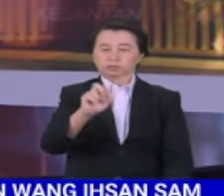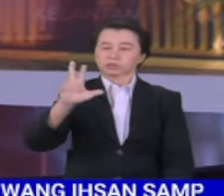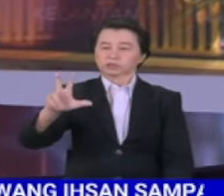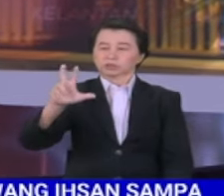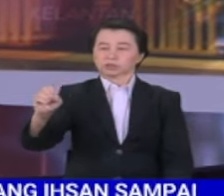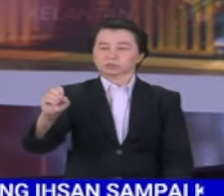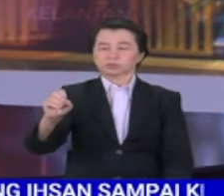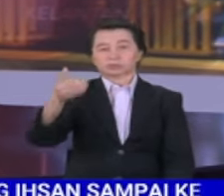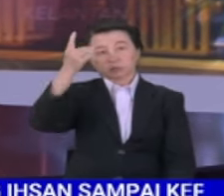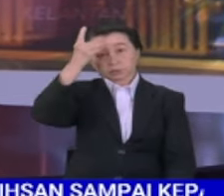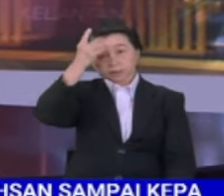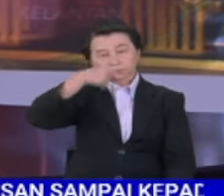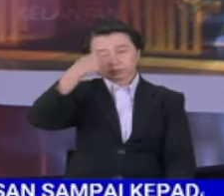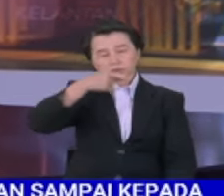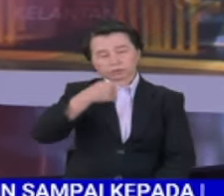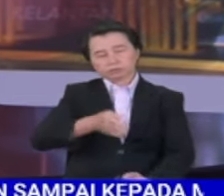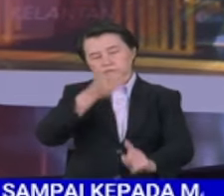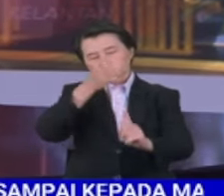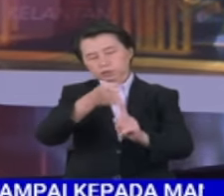deskripsi